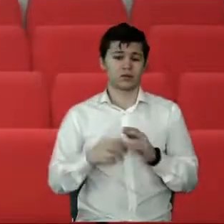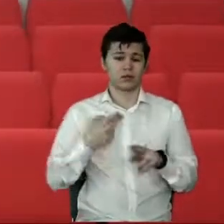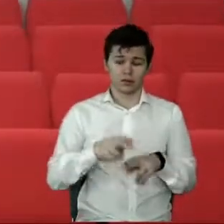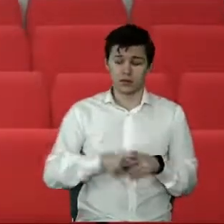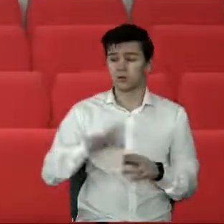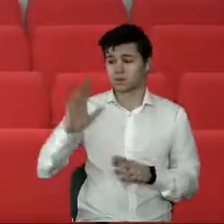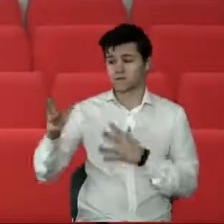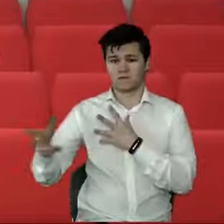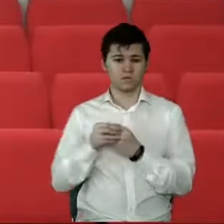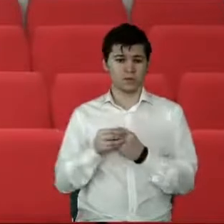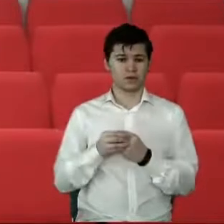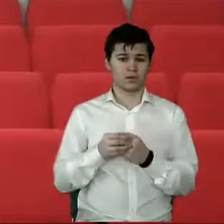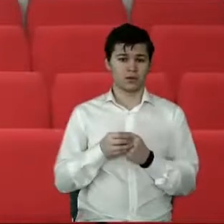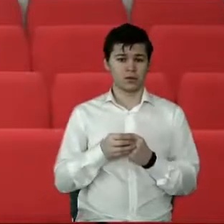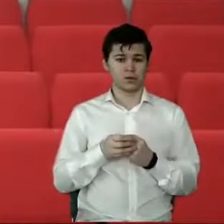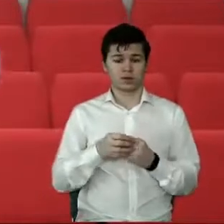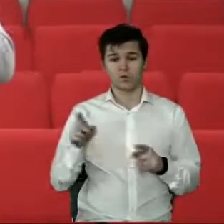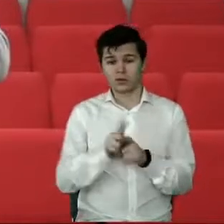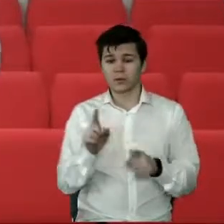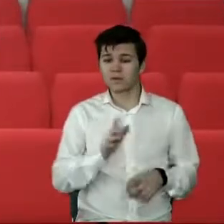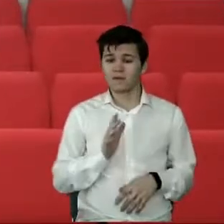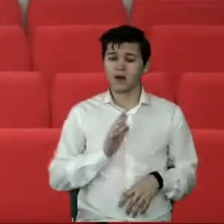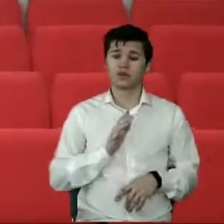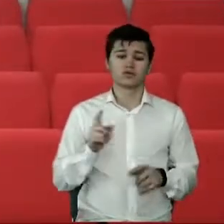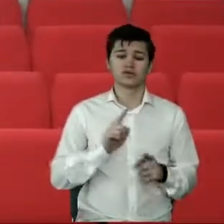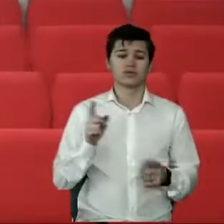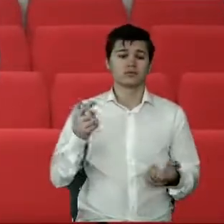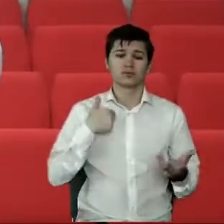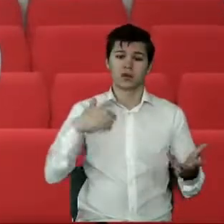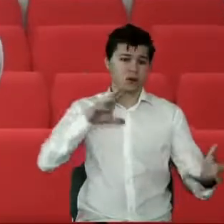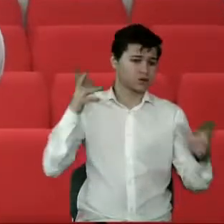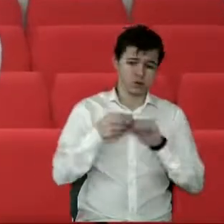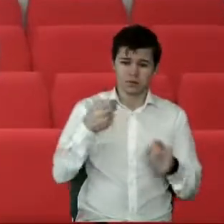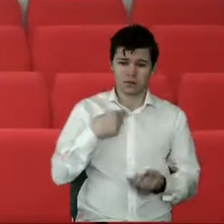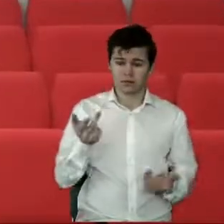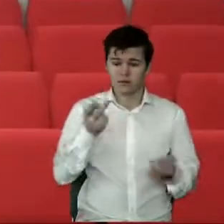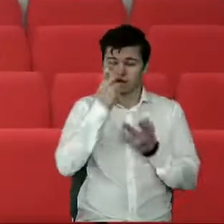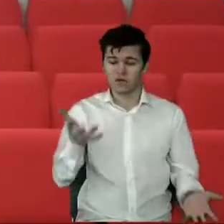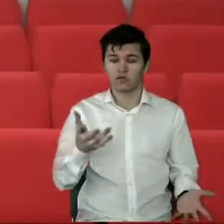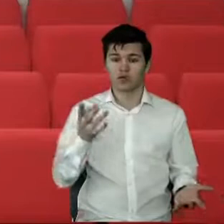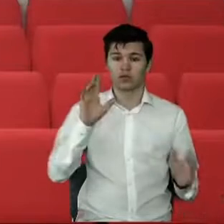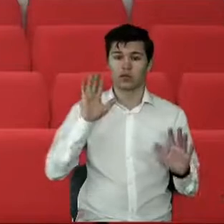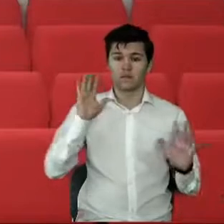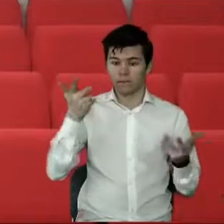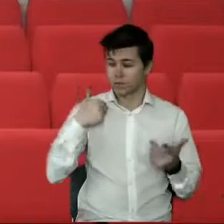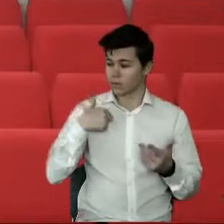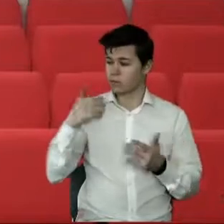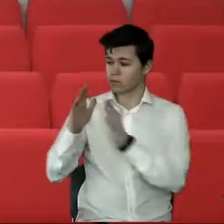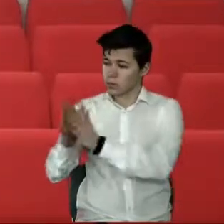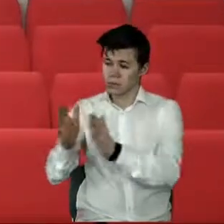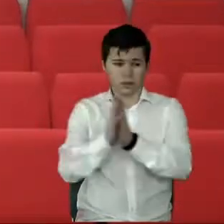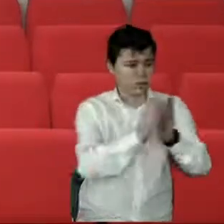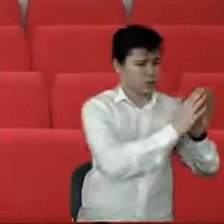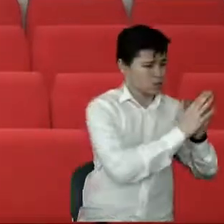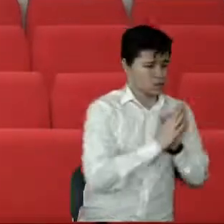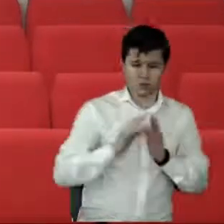когда каждый из нас не видит общего результата, но когда все вместе мы видим результат нашей коллективной молитвы. И